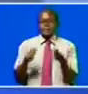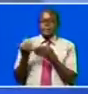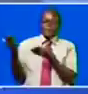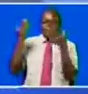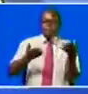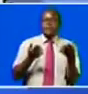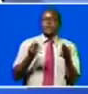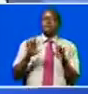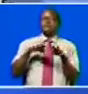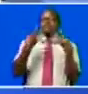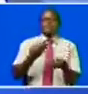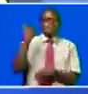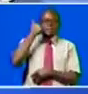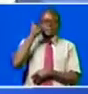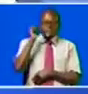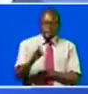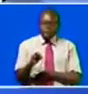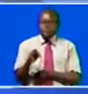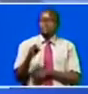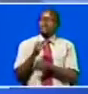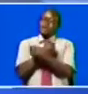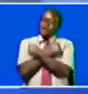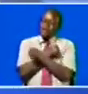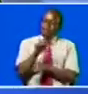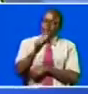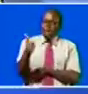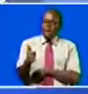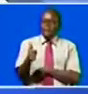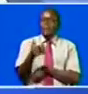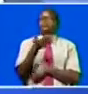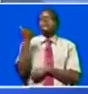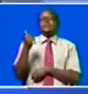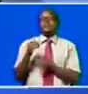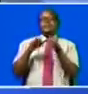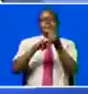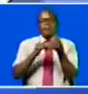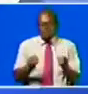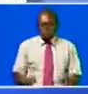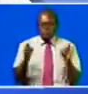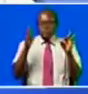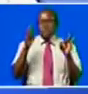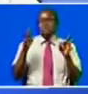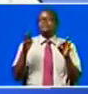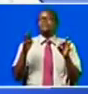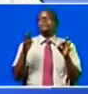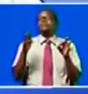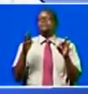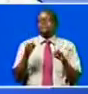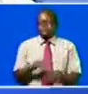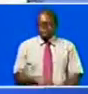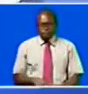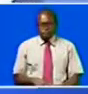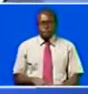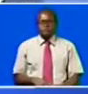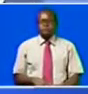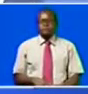familia yako ugonjwa. Kama mmependana, mtu akuoe halali, watu wajue ile ni nyumba kubwa, nyumba ndogo, nyumba katikati, nyumba ya mwisho. Mimi